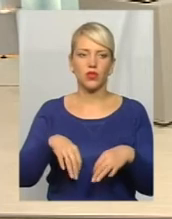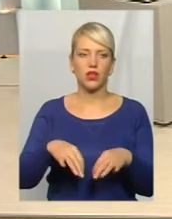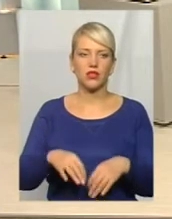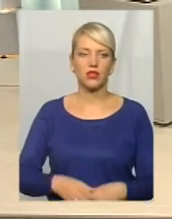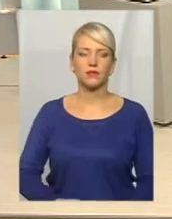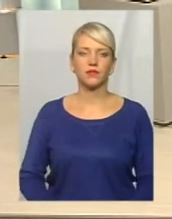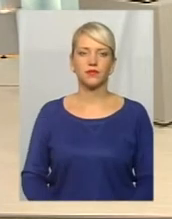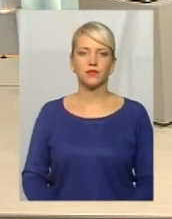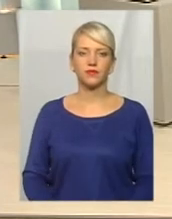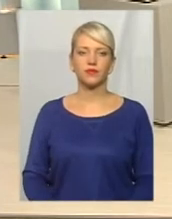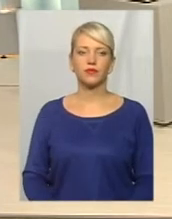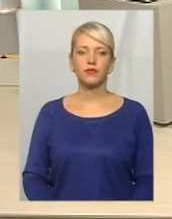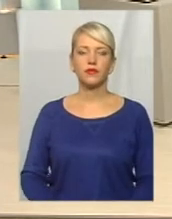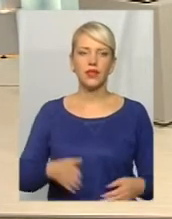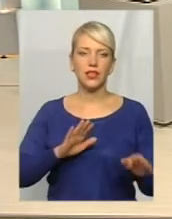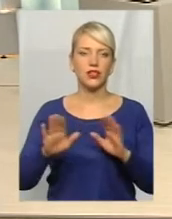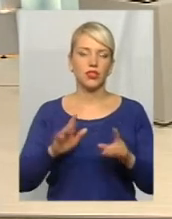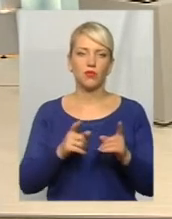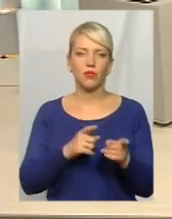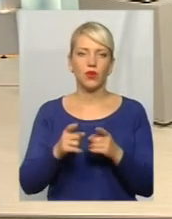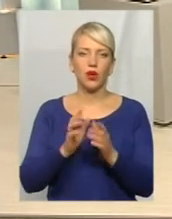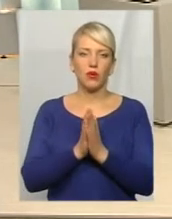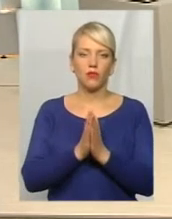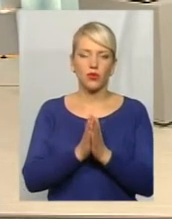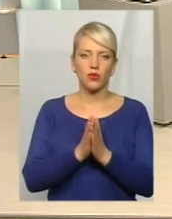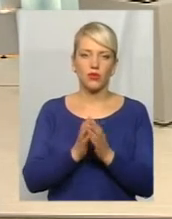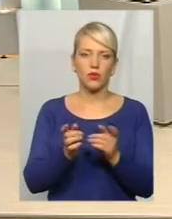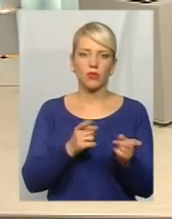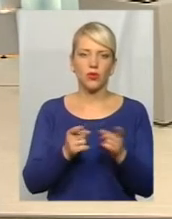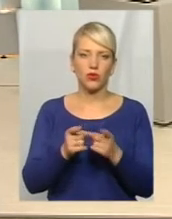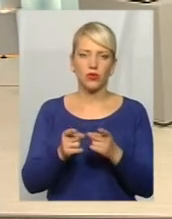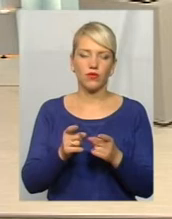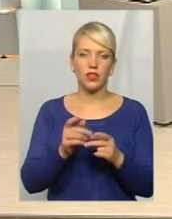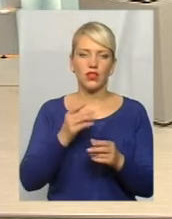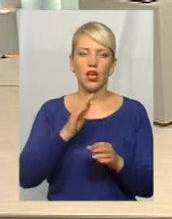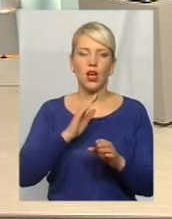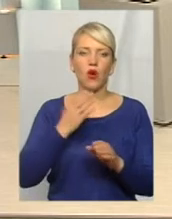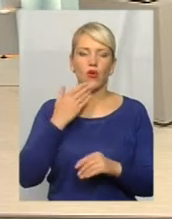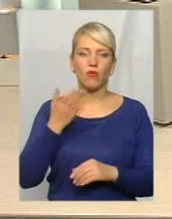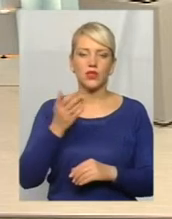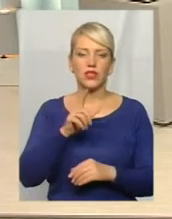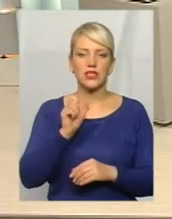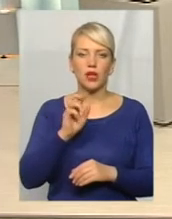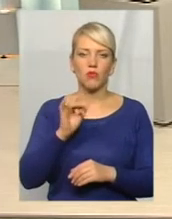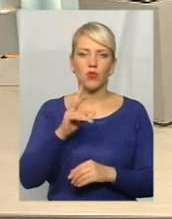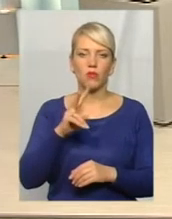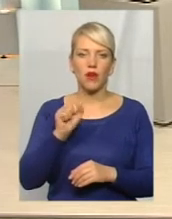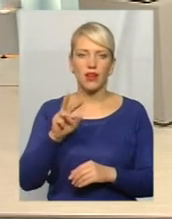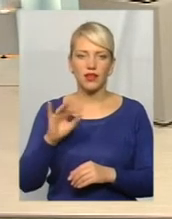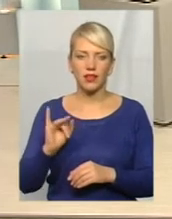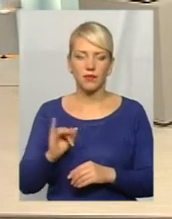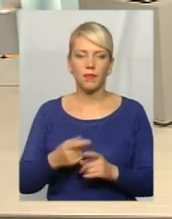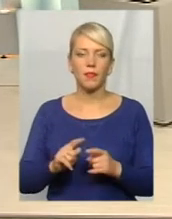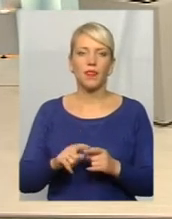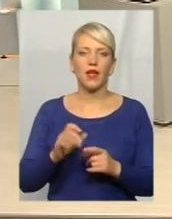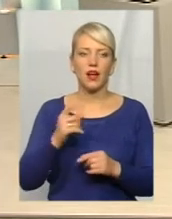Режисерів прошу підготувати для нас коментар Олександра Володимировича Забурмахи, що він говорив власне про це. А